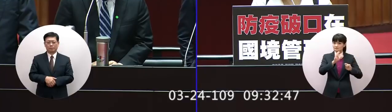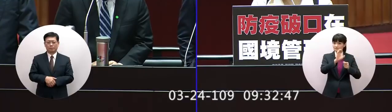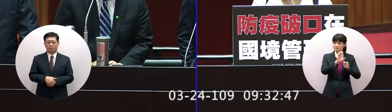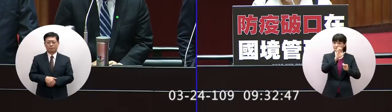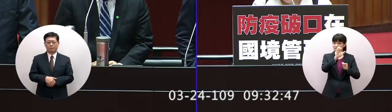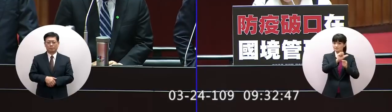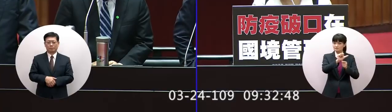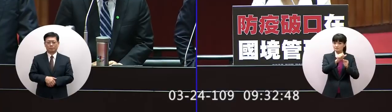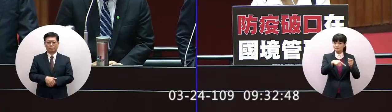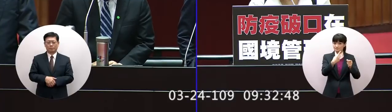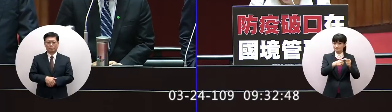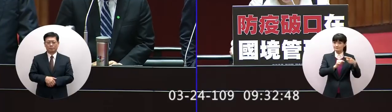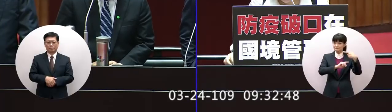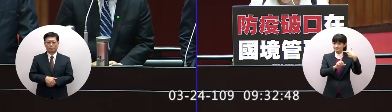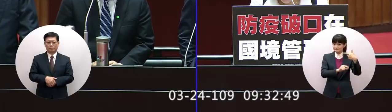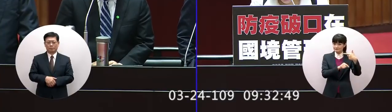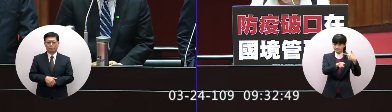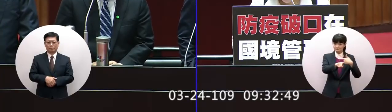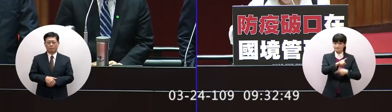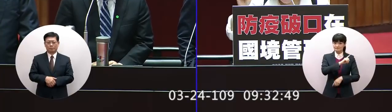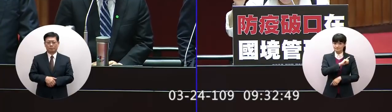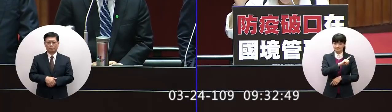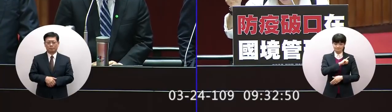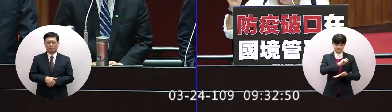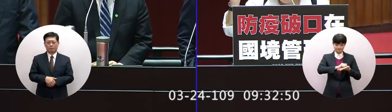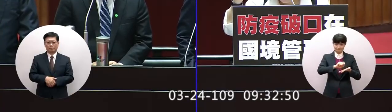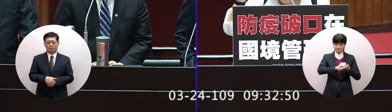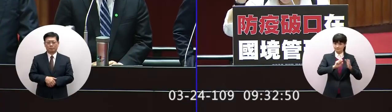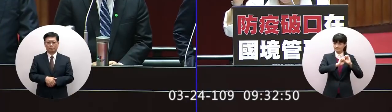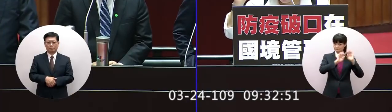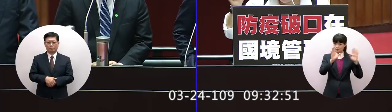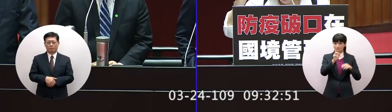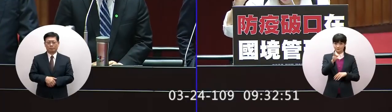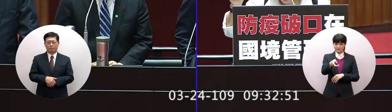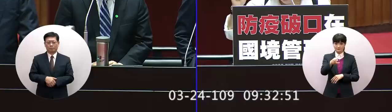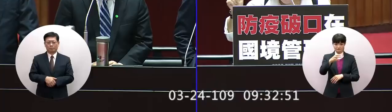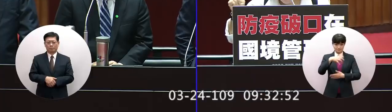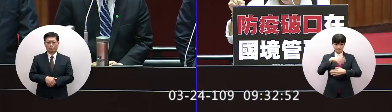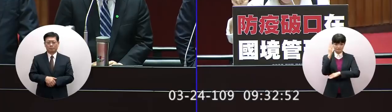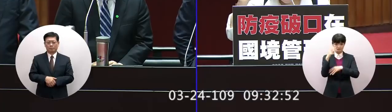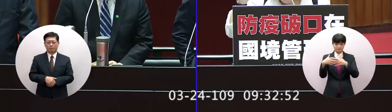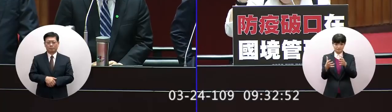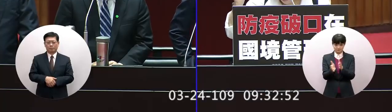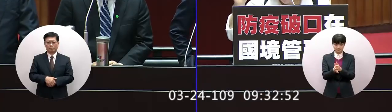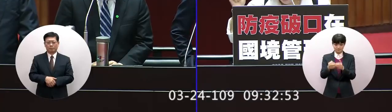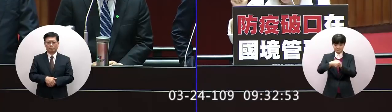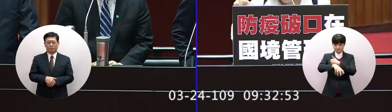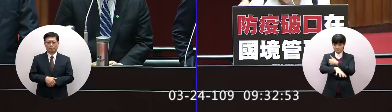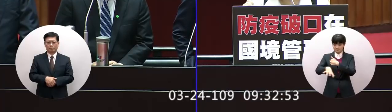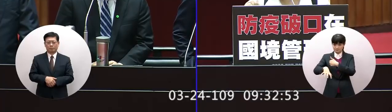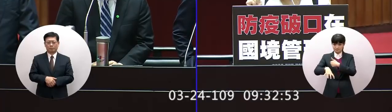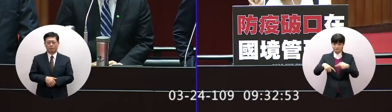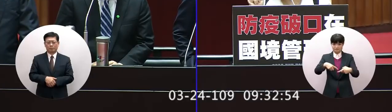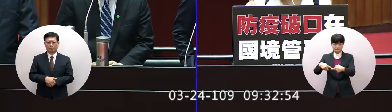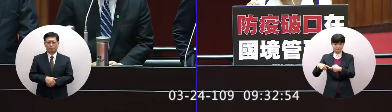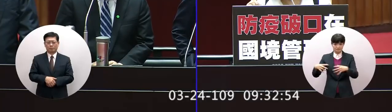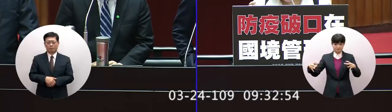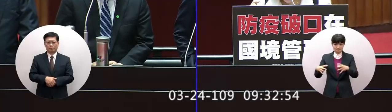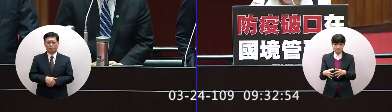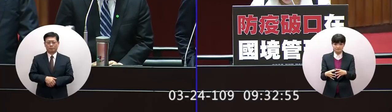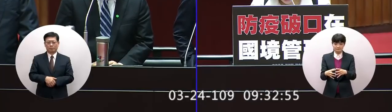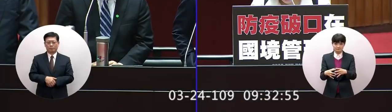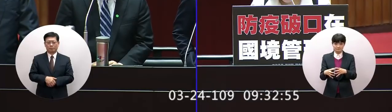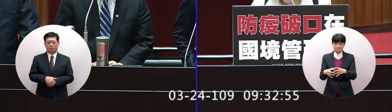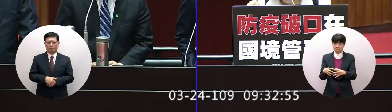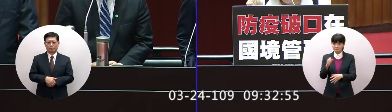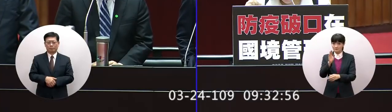自己亲自批示，我特别去调出这个资料，请内政部筹组跨部会的防治外国人犯